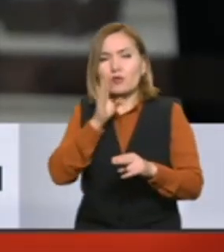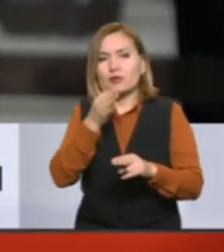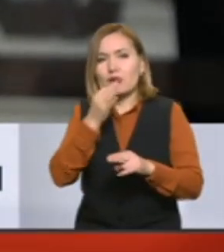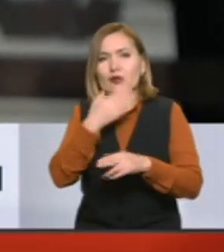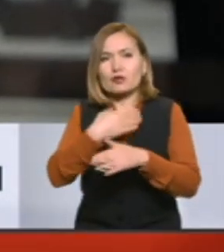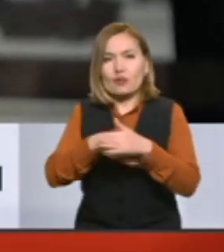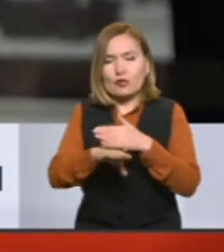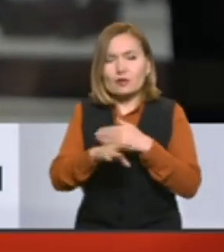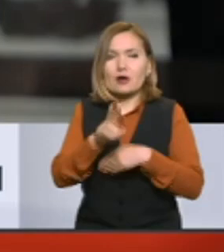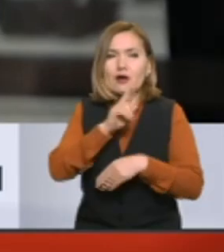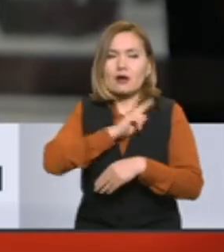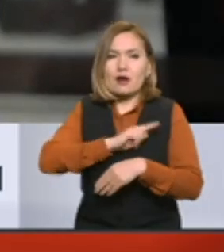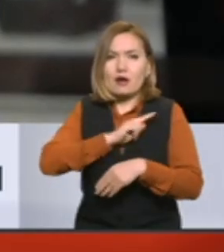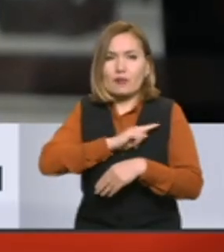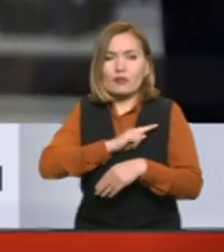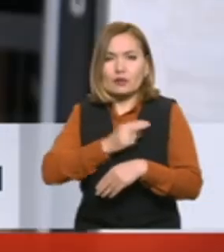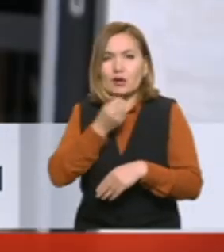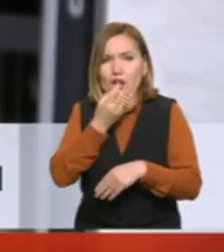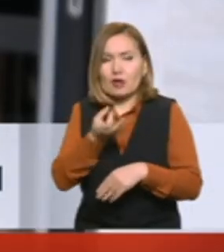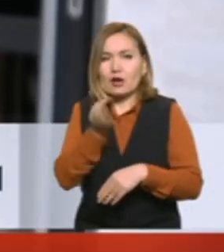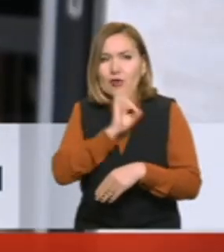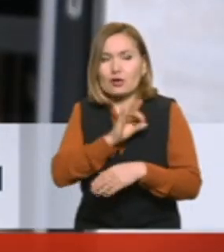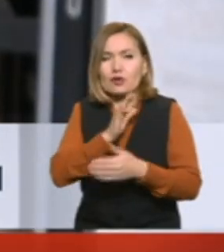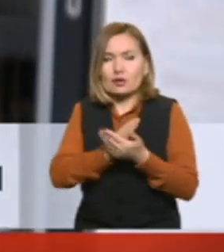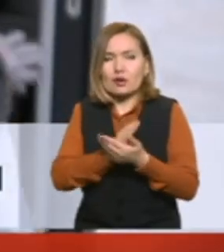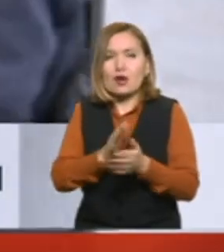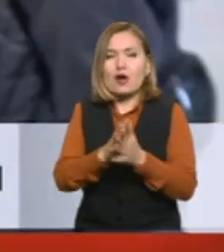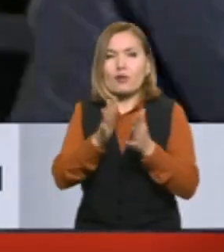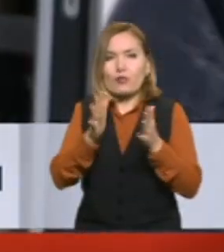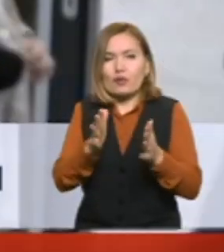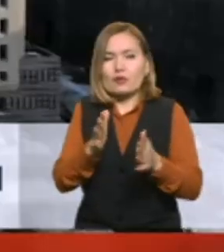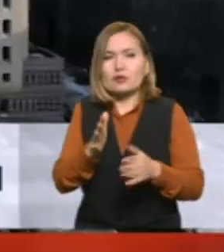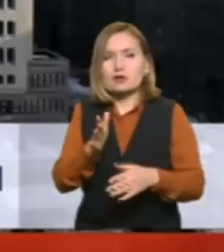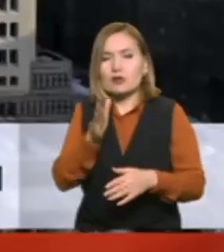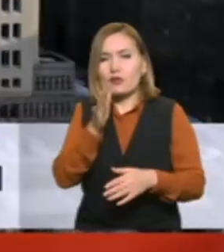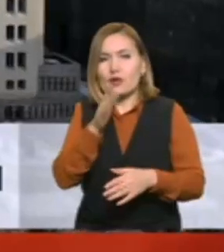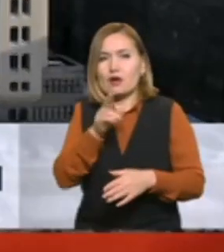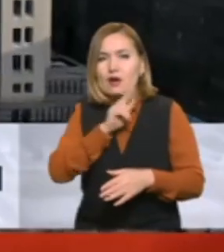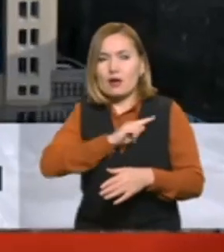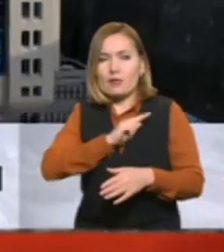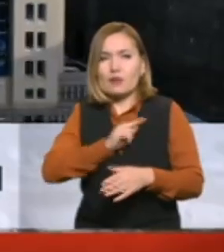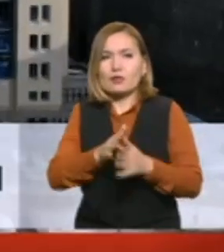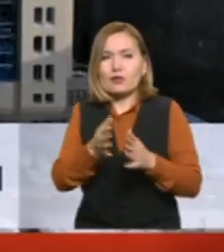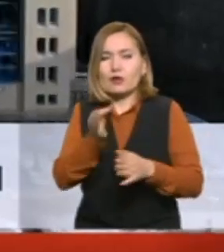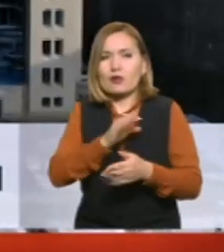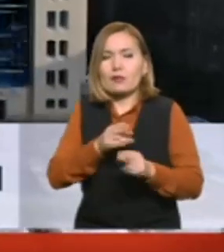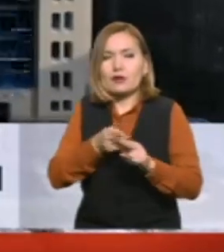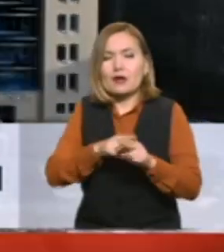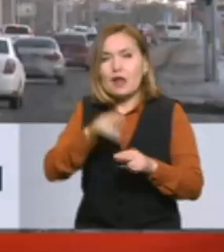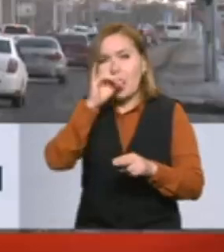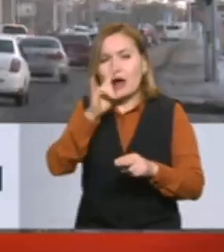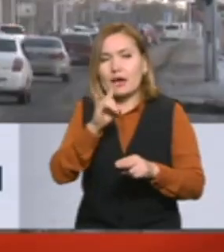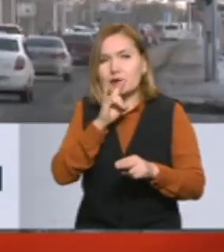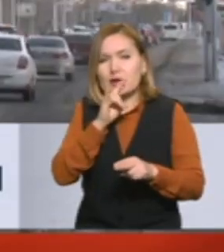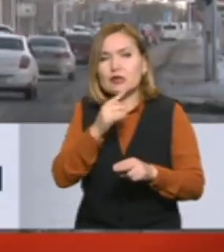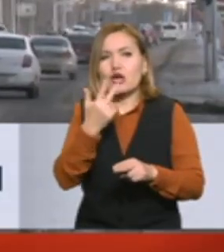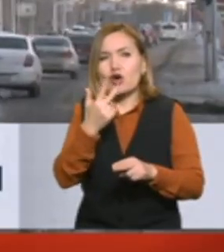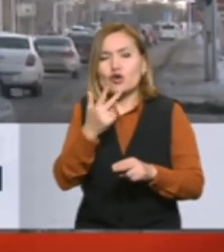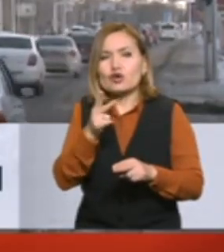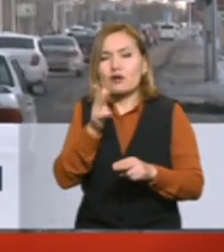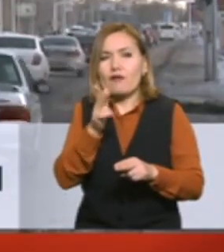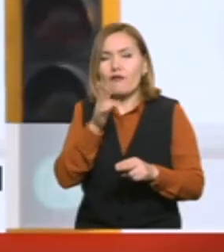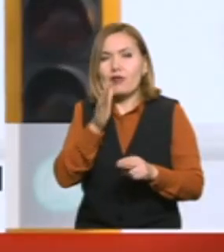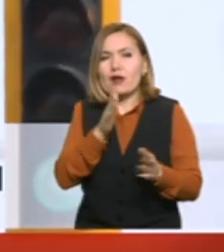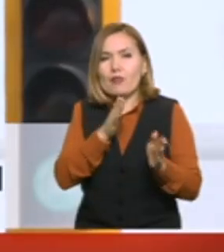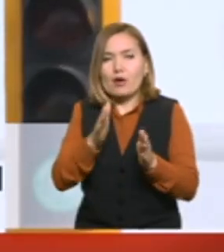Сол қосқан 1 сағаты жақсы. 1 сағат көбірек жұмыс істей саласыз. Қазақстанда бұрын 3 уақыт белдеуі болған, 2005 жылы оны 2